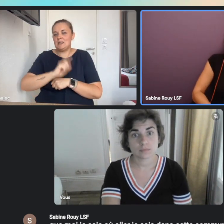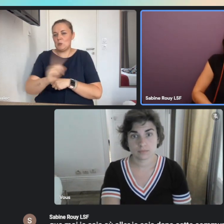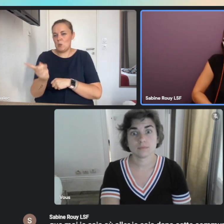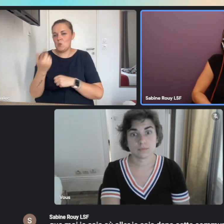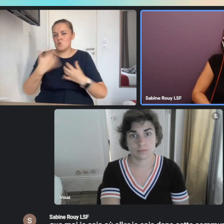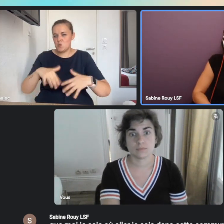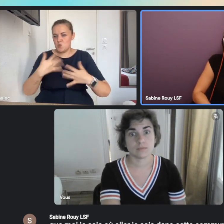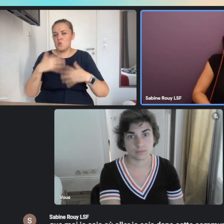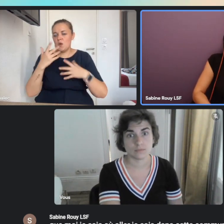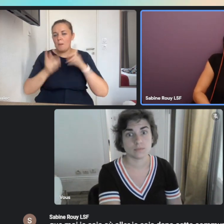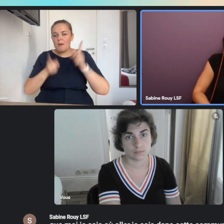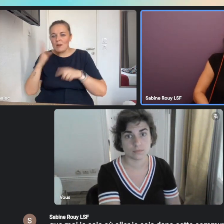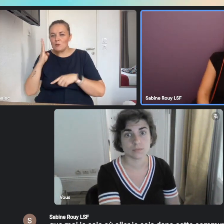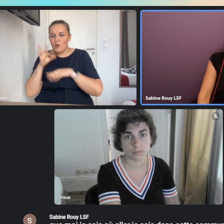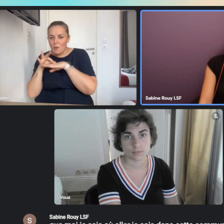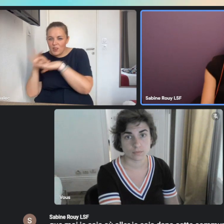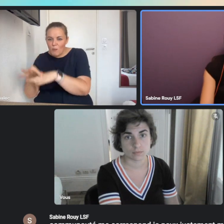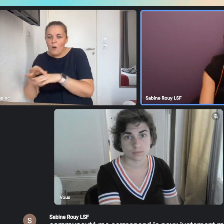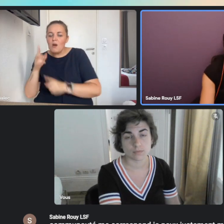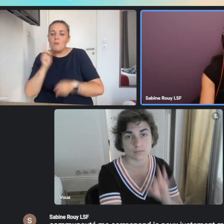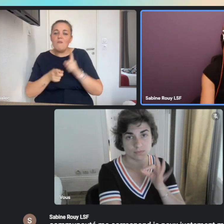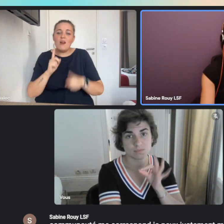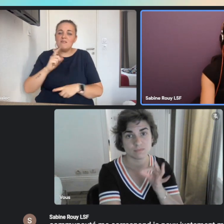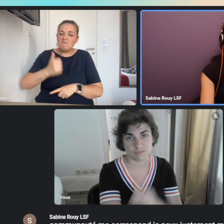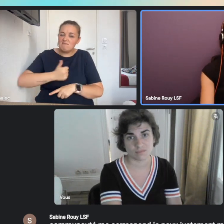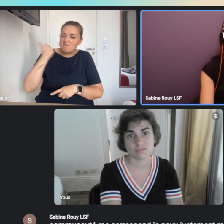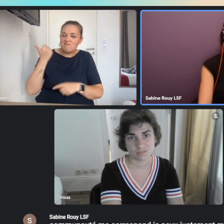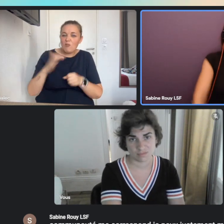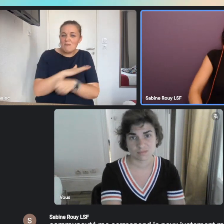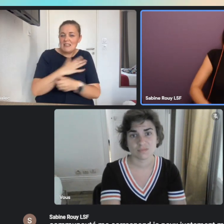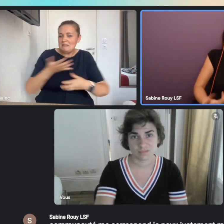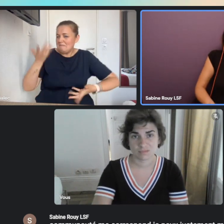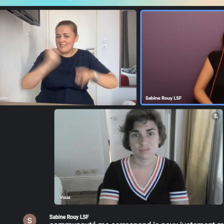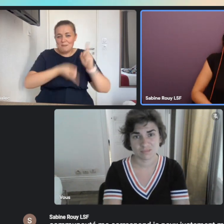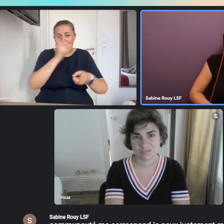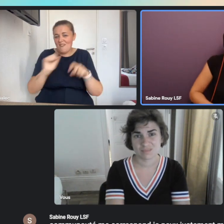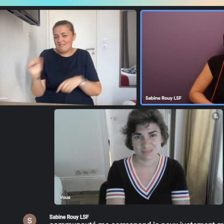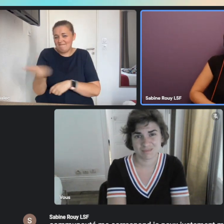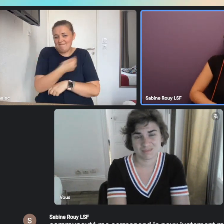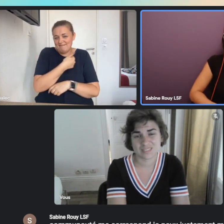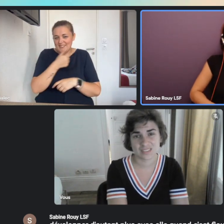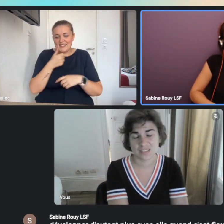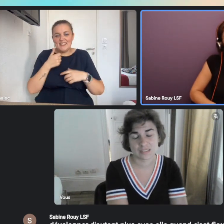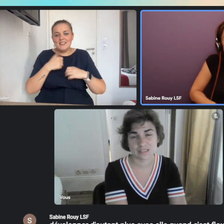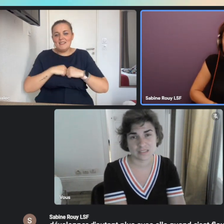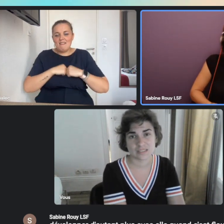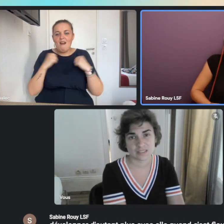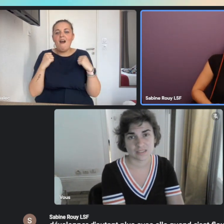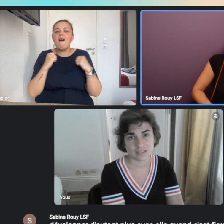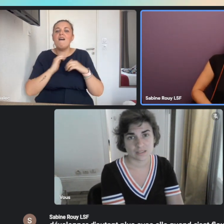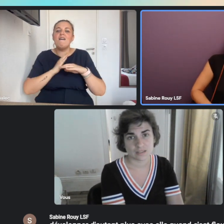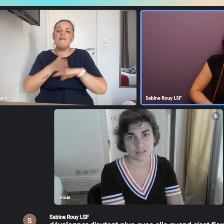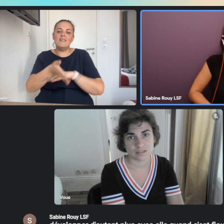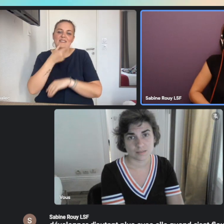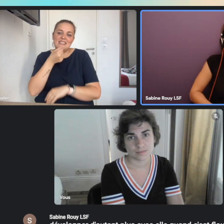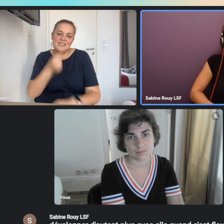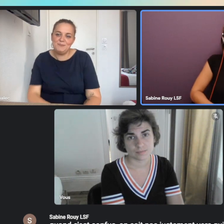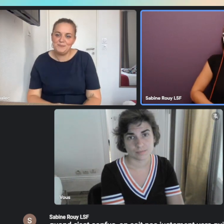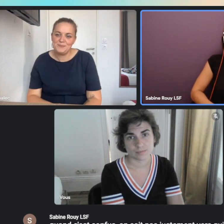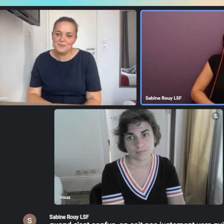effectivement déjà, c'est pas évident de prendre conscience de soi. Parfois on peut avoir de l'aide, parfois non, ça dépend aussi de